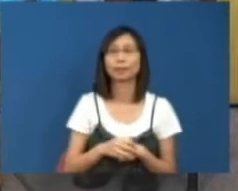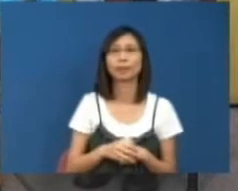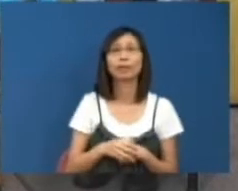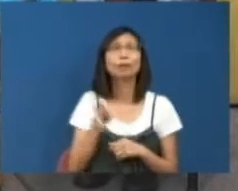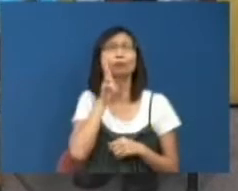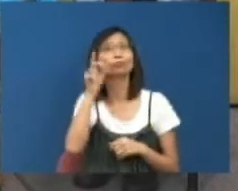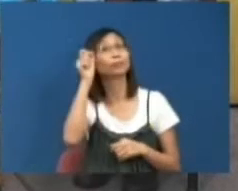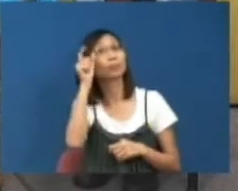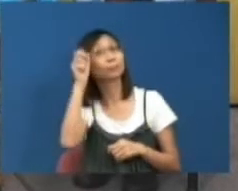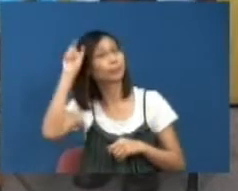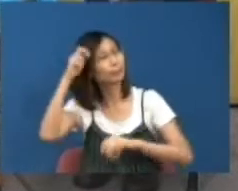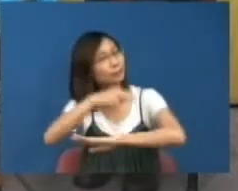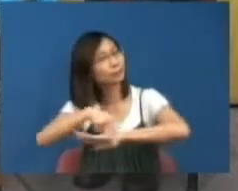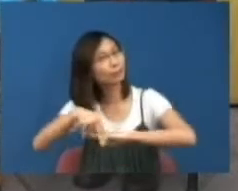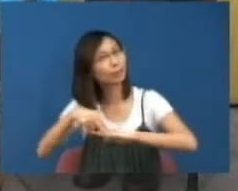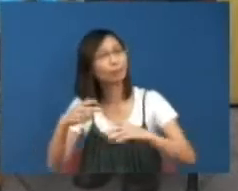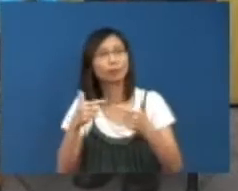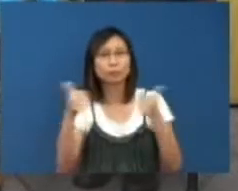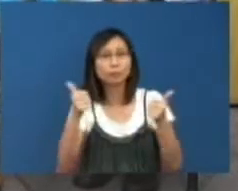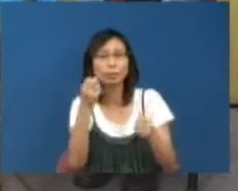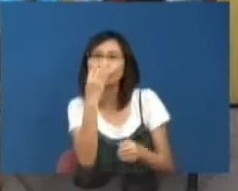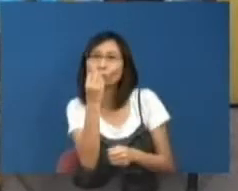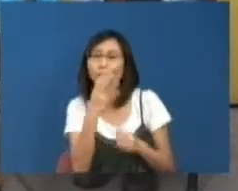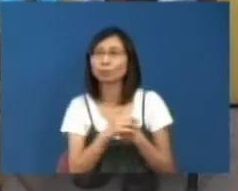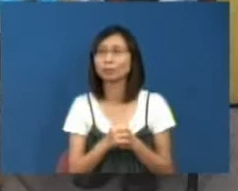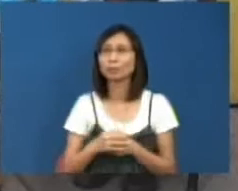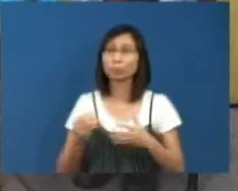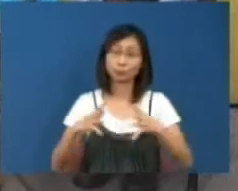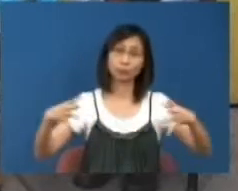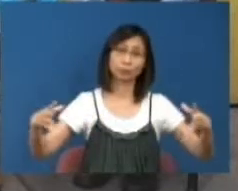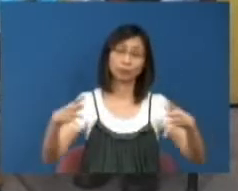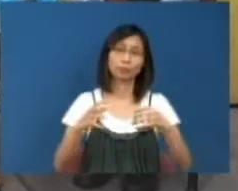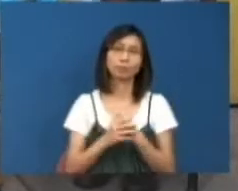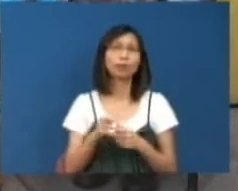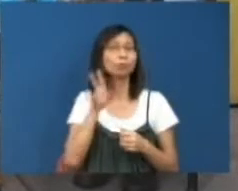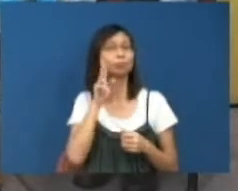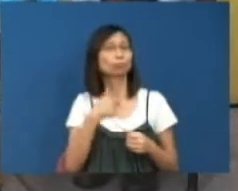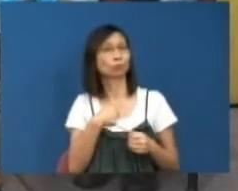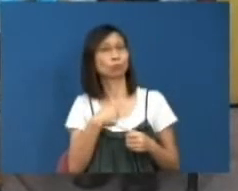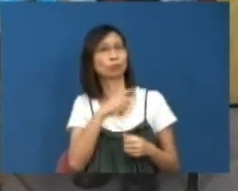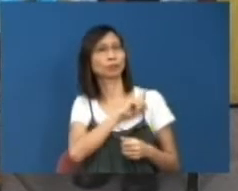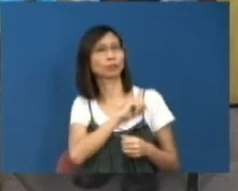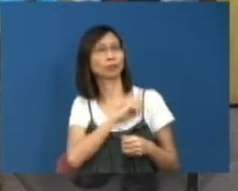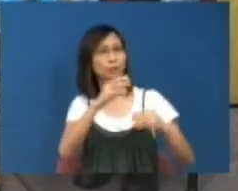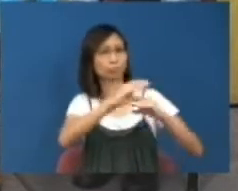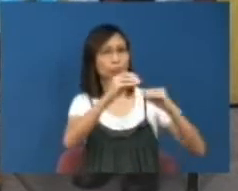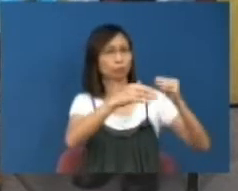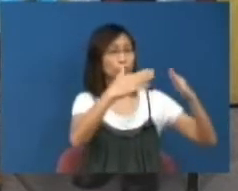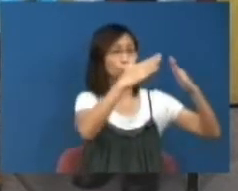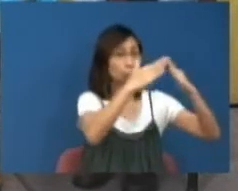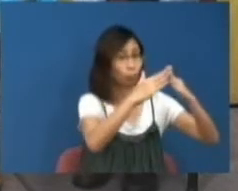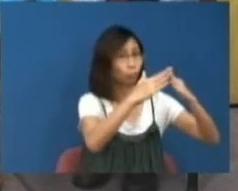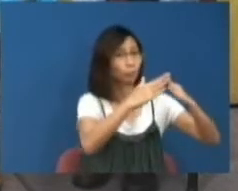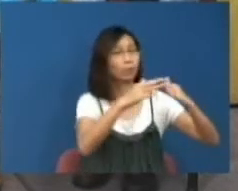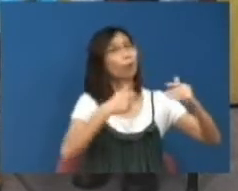嘅，係適合香港用嘅風車。因為 頭先咁大嘅建築物咁靚啊，但係如果我一般小業主，譬如我自己去起間鄉村屋，我都想用個